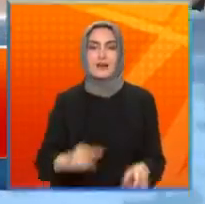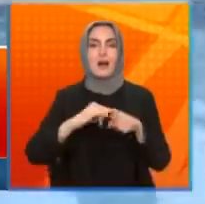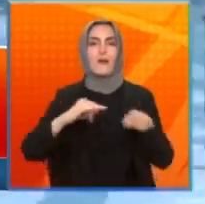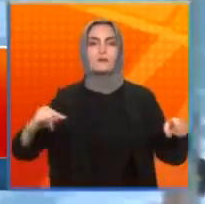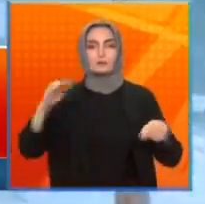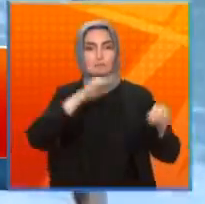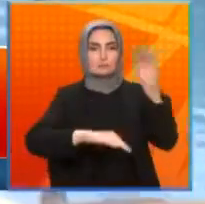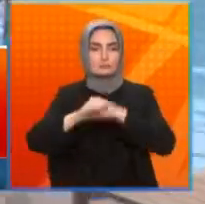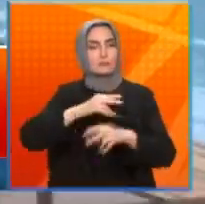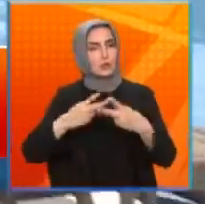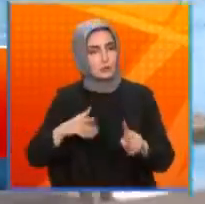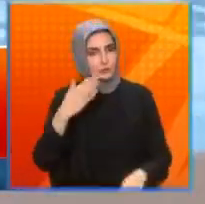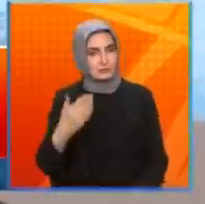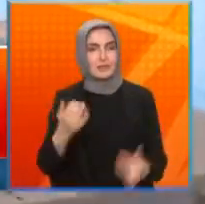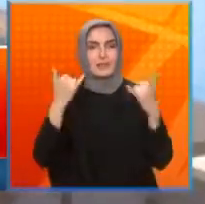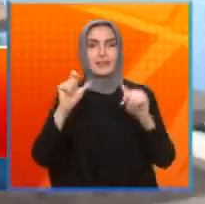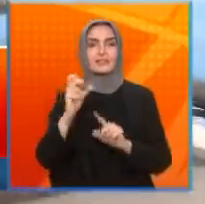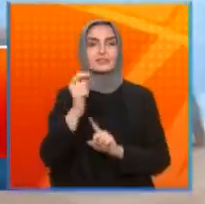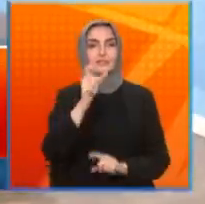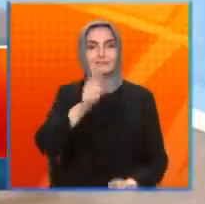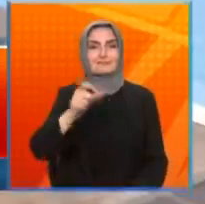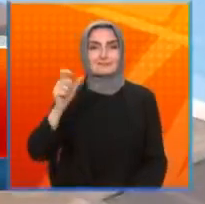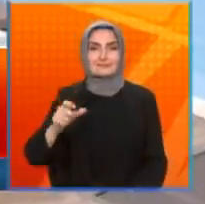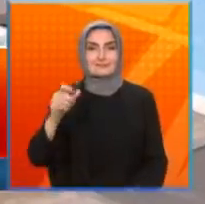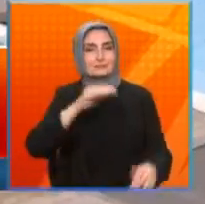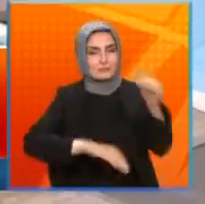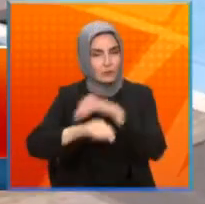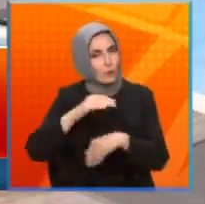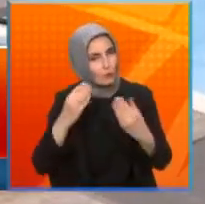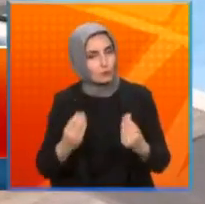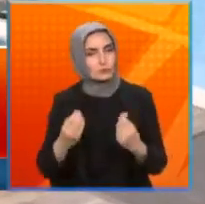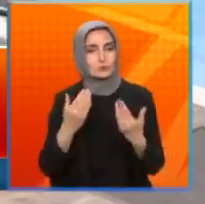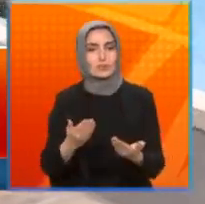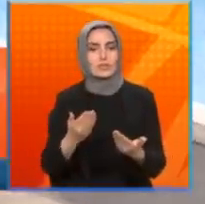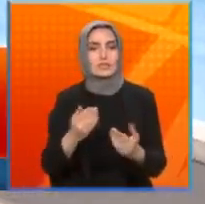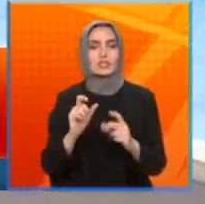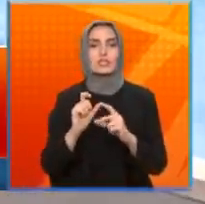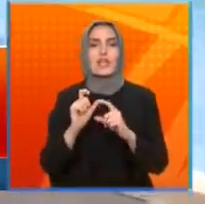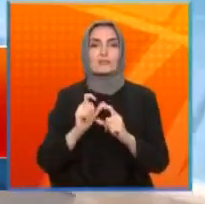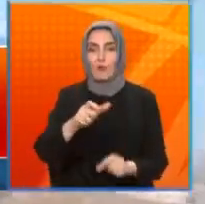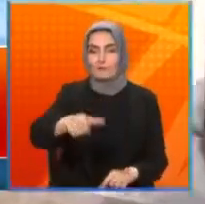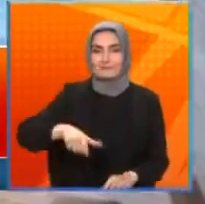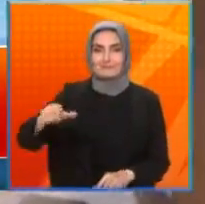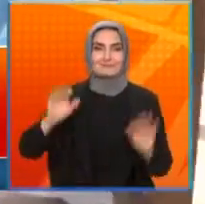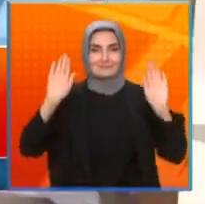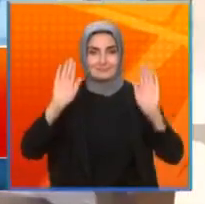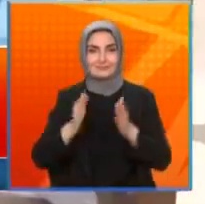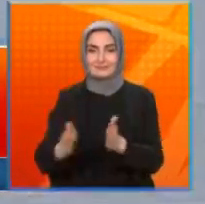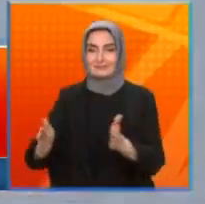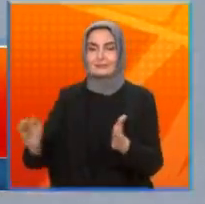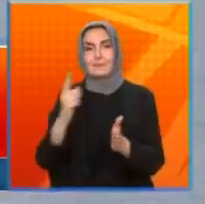da kullanabilecekler. Şezlong arasındaki fiziksel mesafe ise görmüş olduğunuz gibi 1,5 metreden fazla olabiliyor.